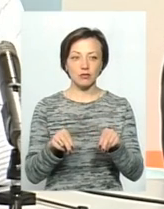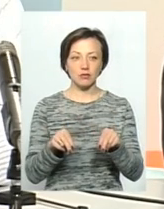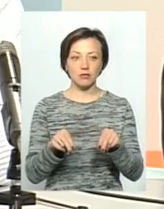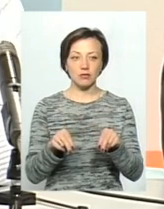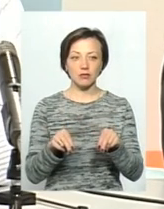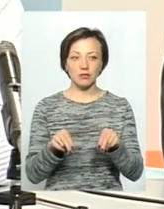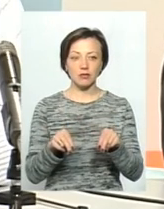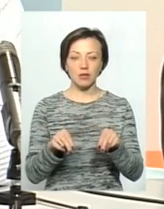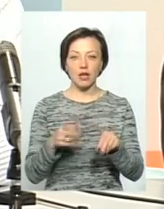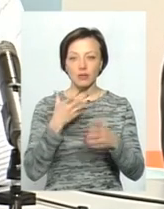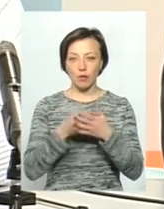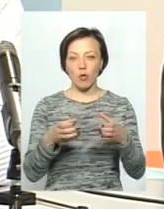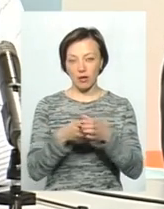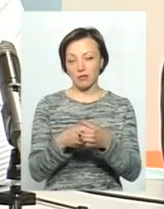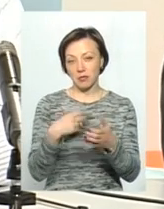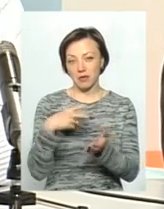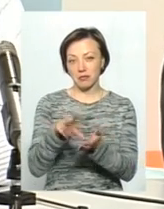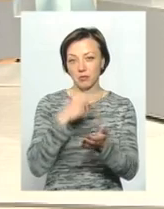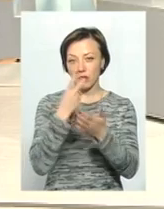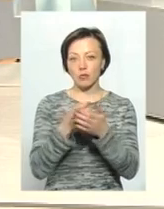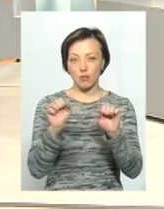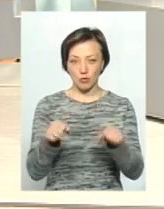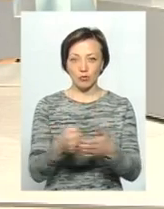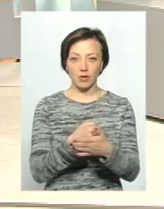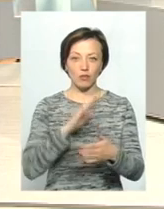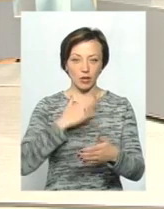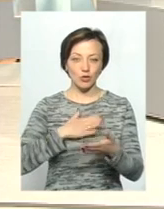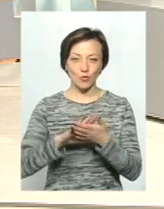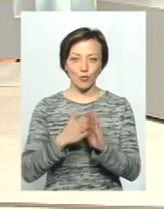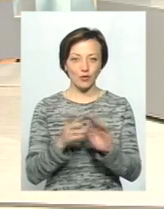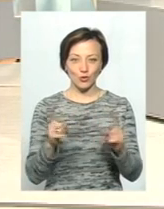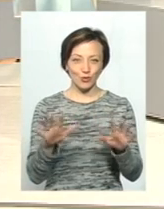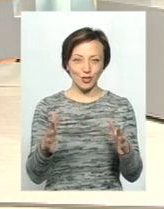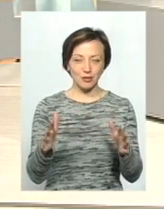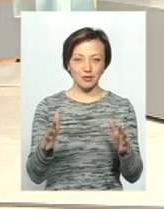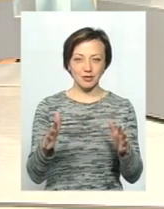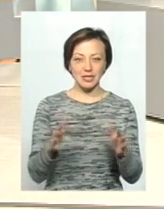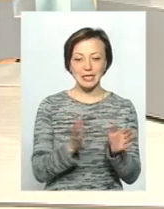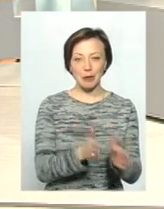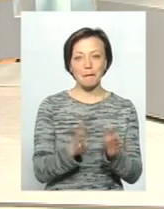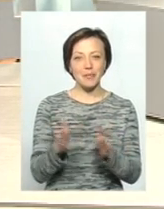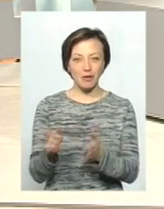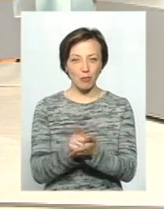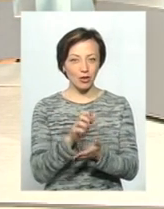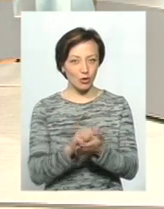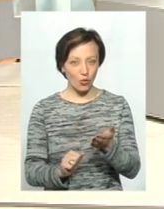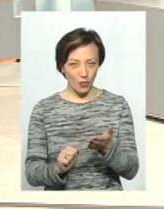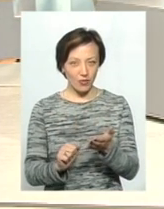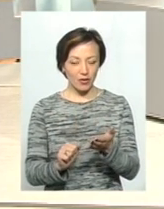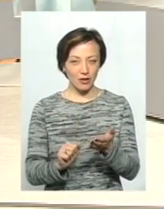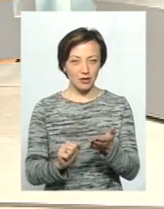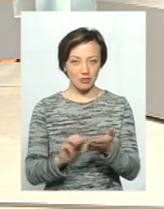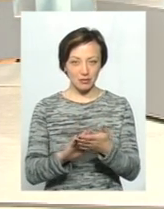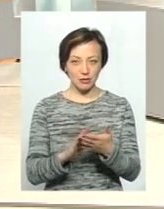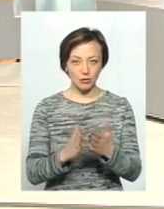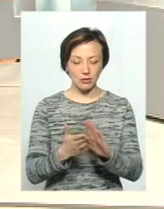показав приклад, що можна дійти. І в наших умовах, і не дуже таких, скажімо, стабільних податкових